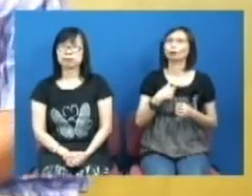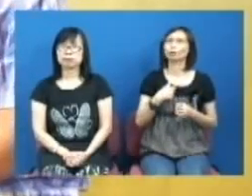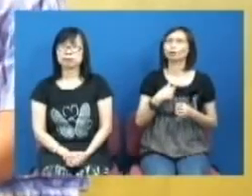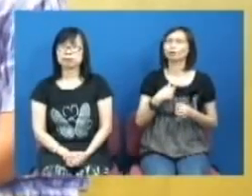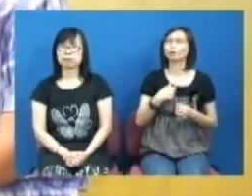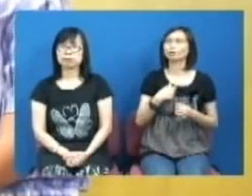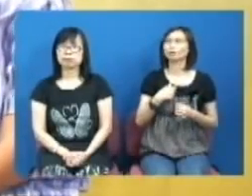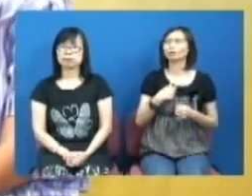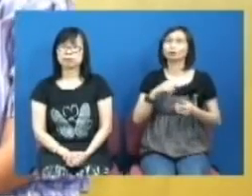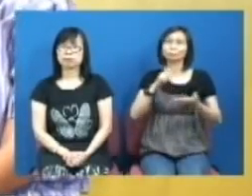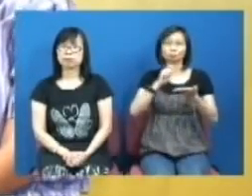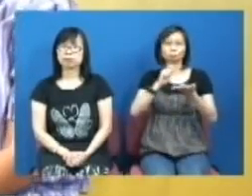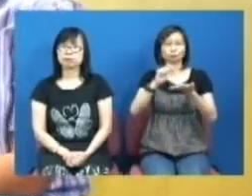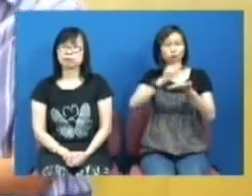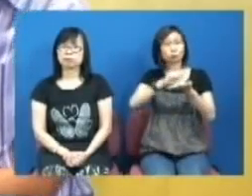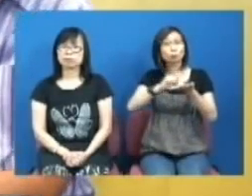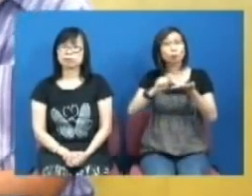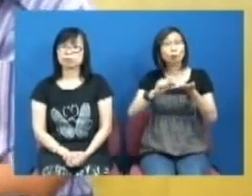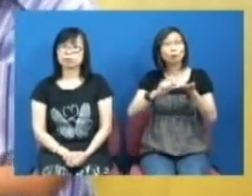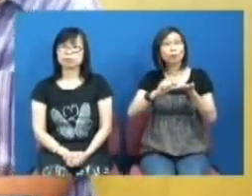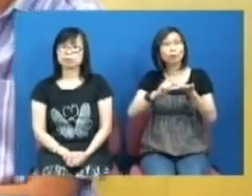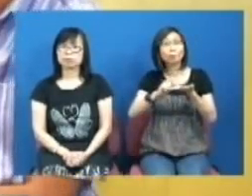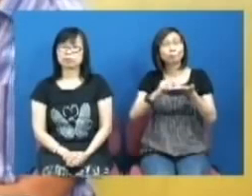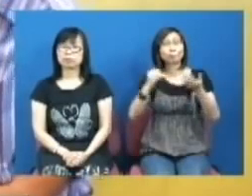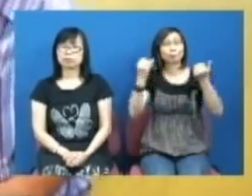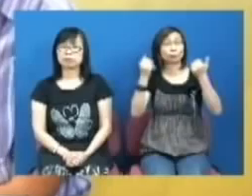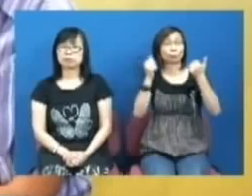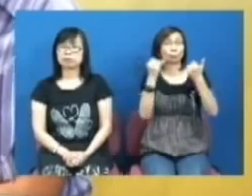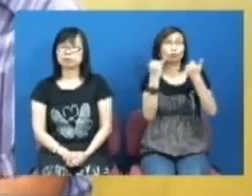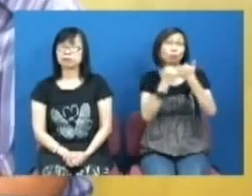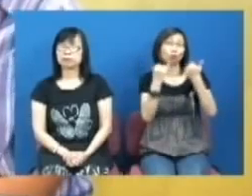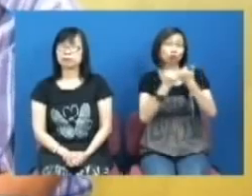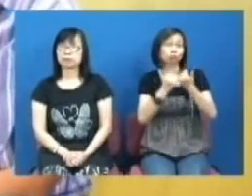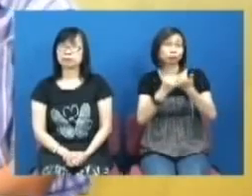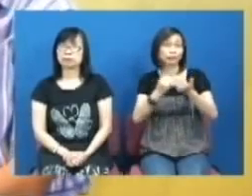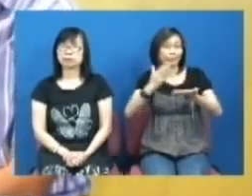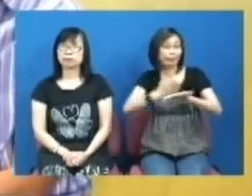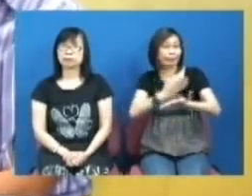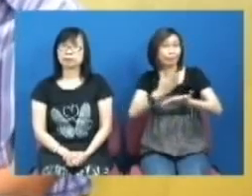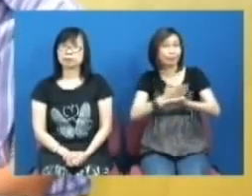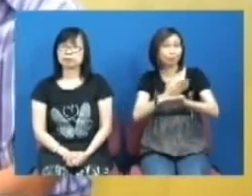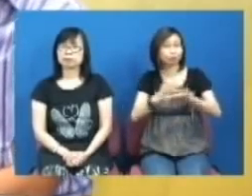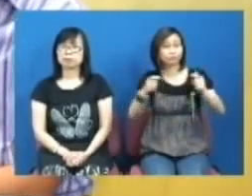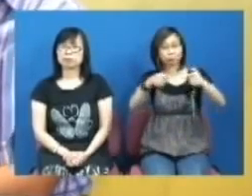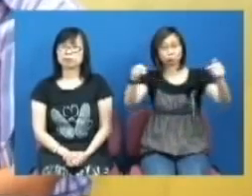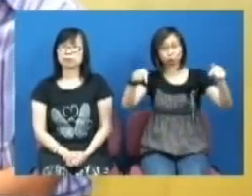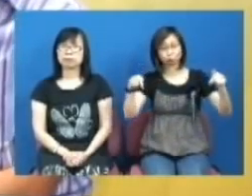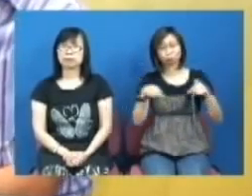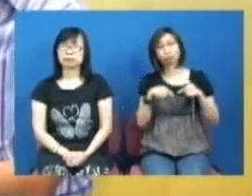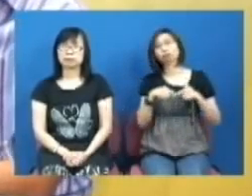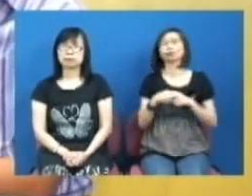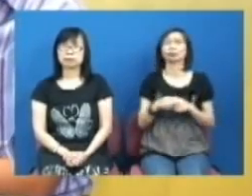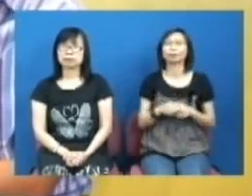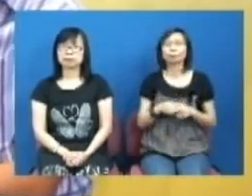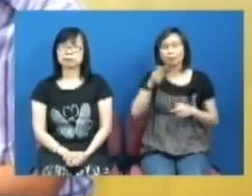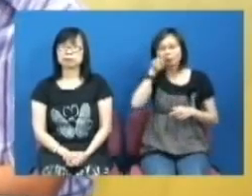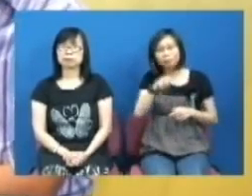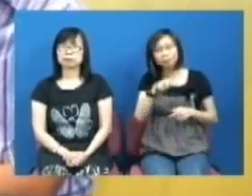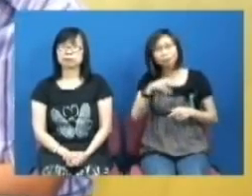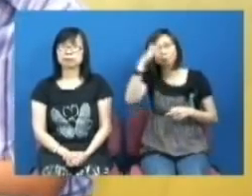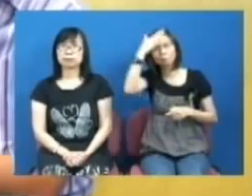邊改學生考試卷嘅時候一個反應，即係透過學生考試卷都可以見到咧，學生對於而家啲香港政治